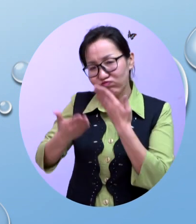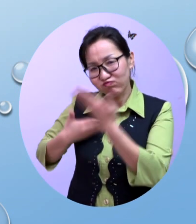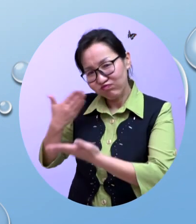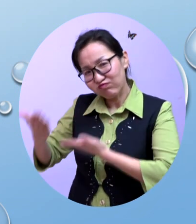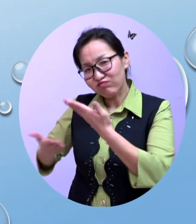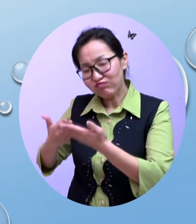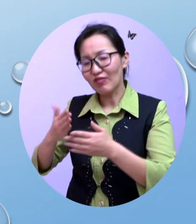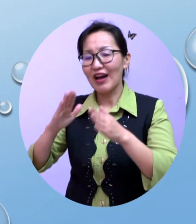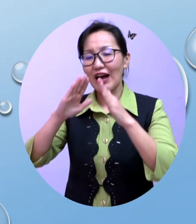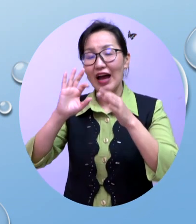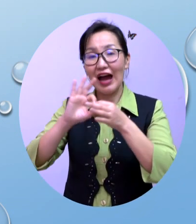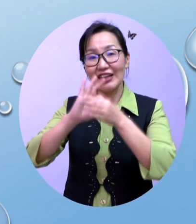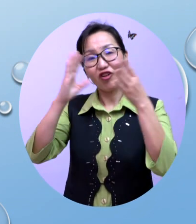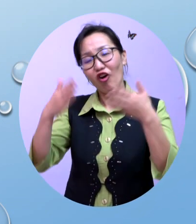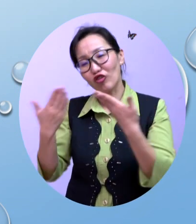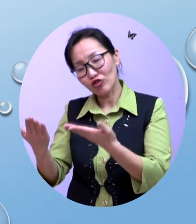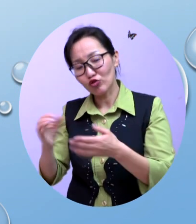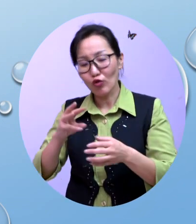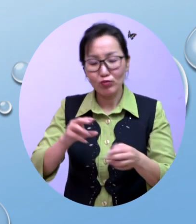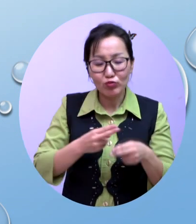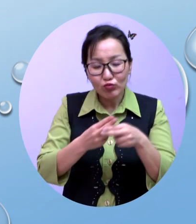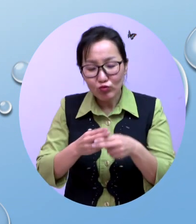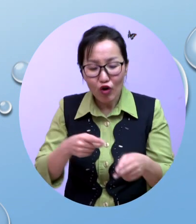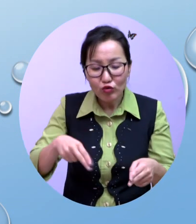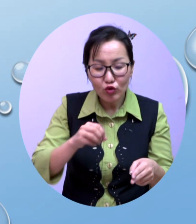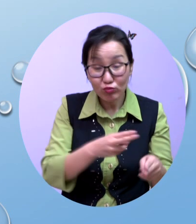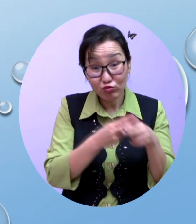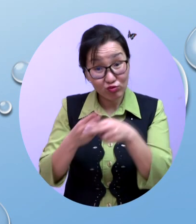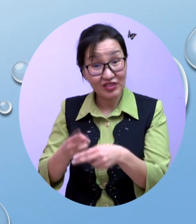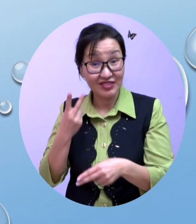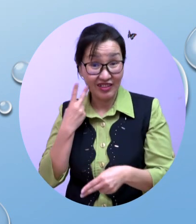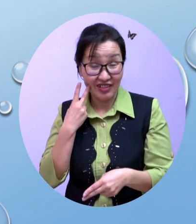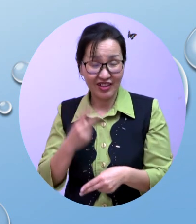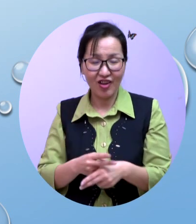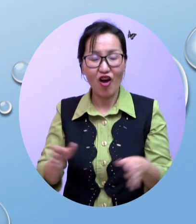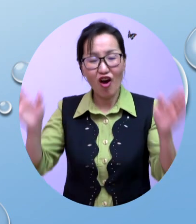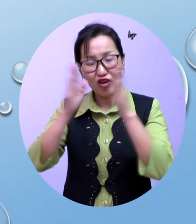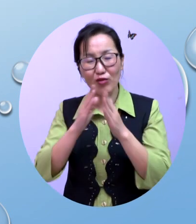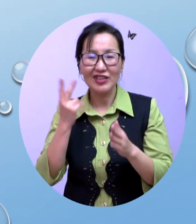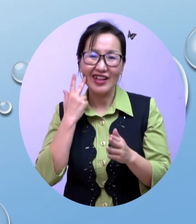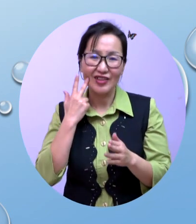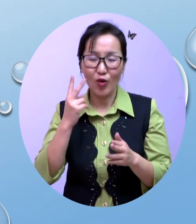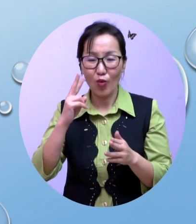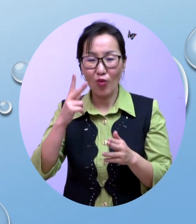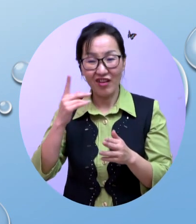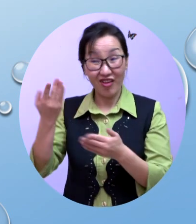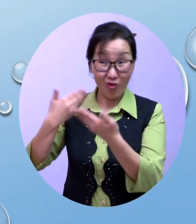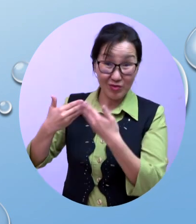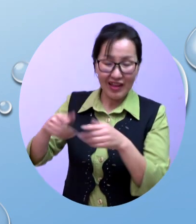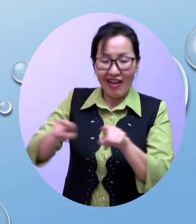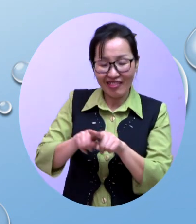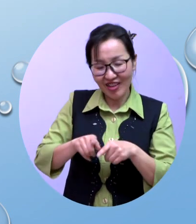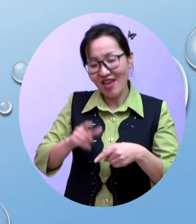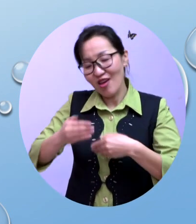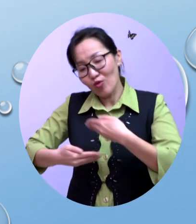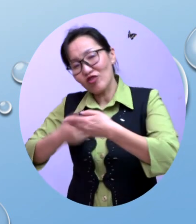өгч хаалга онгойлгож ойр зуур юмыг нь дөхүүлж өгнө. Бас орой болгон ярддаг байсан үлгэрийг нь өөрт